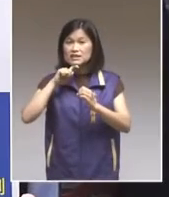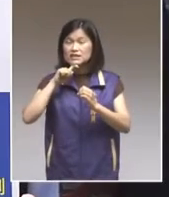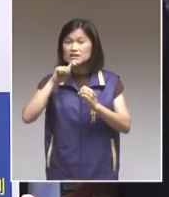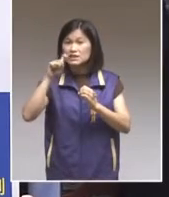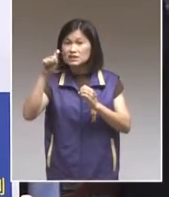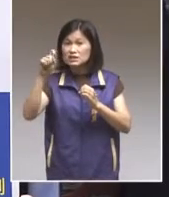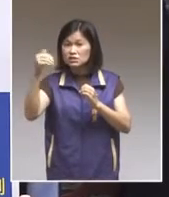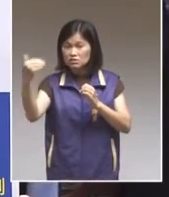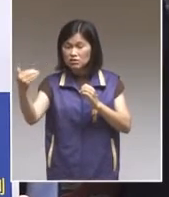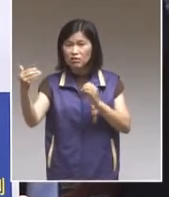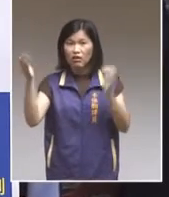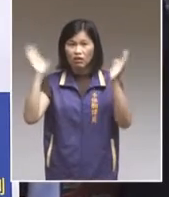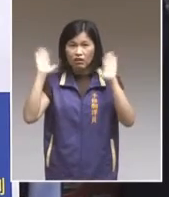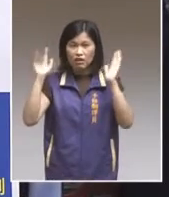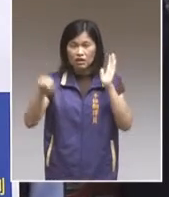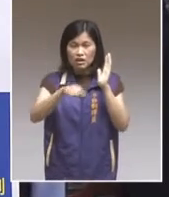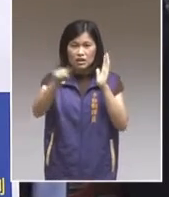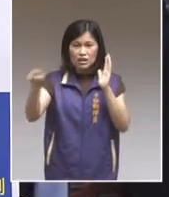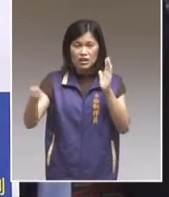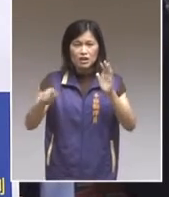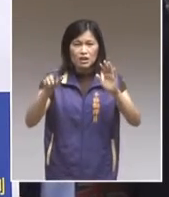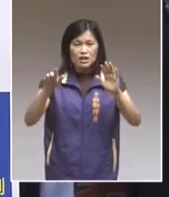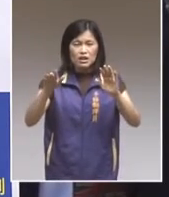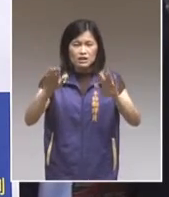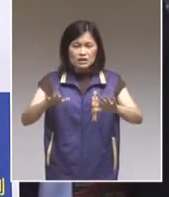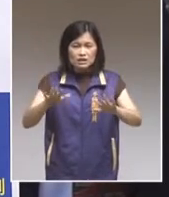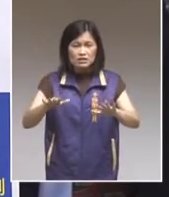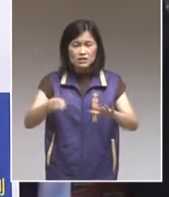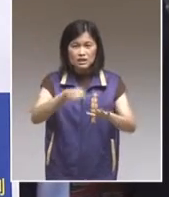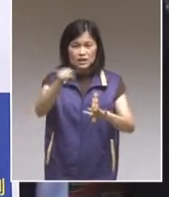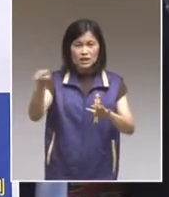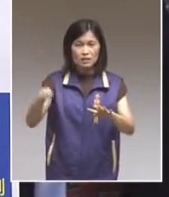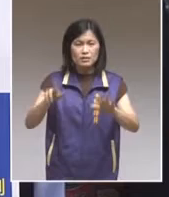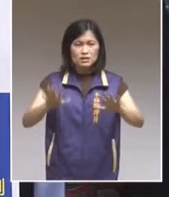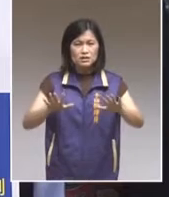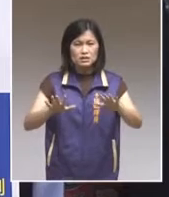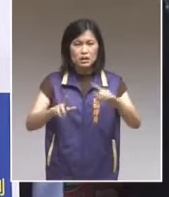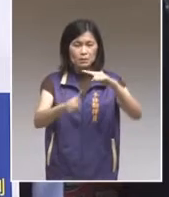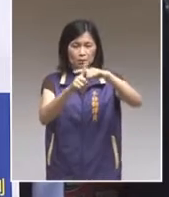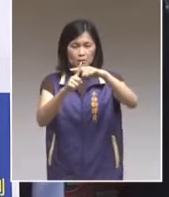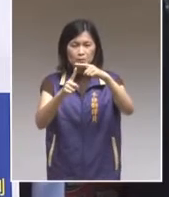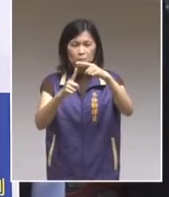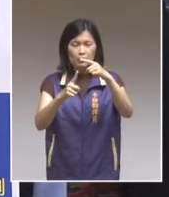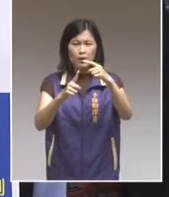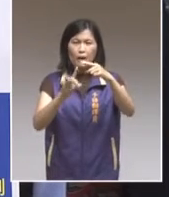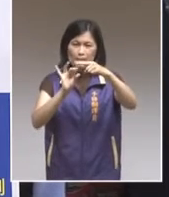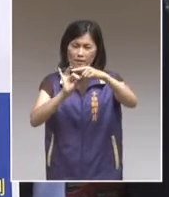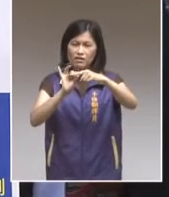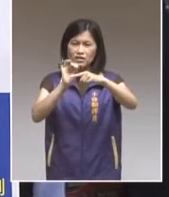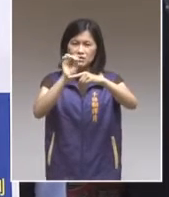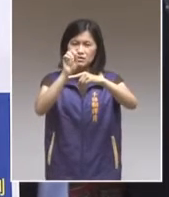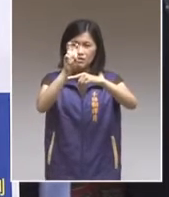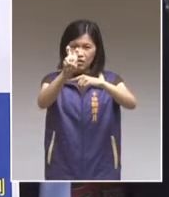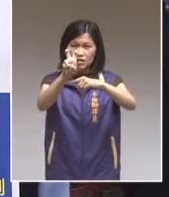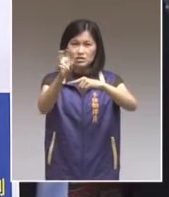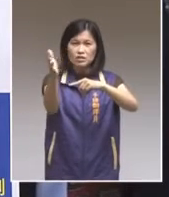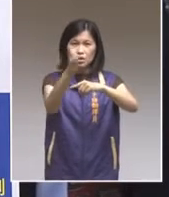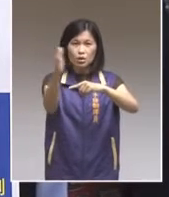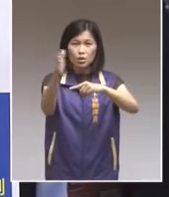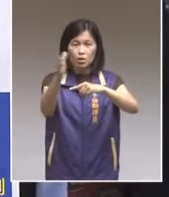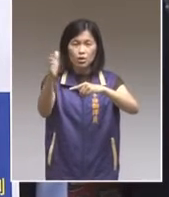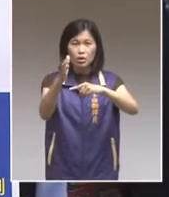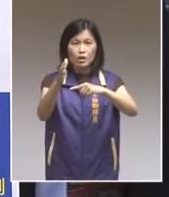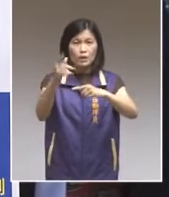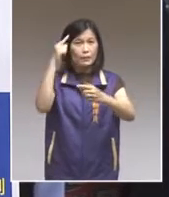的儿童来讲，那目前大概都占本土确诊的20%左右。也就是说我